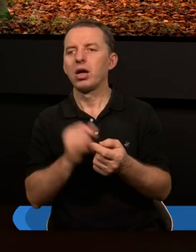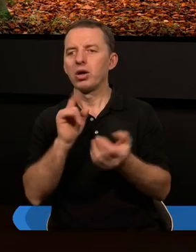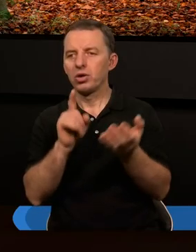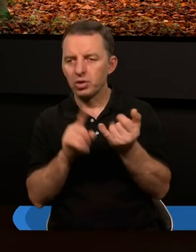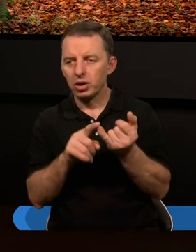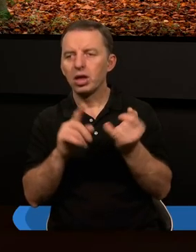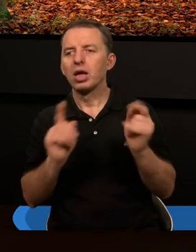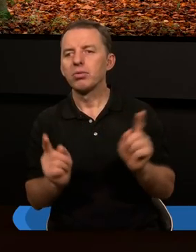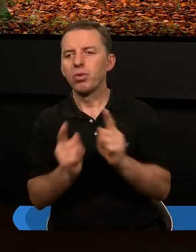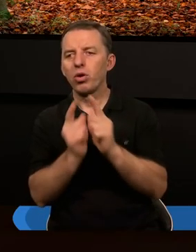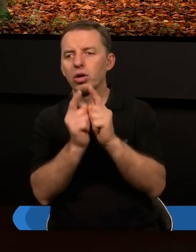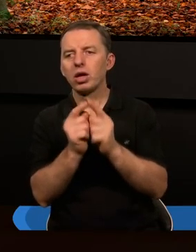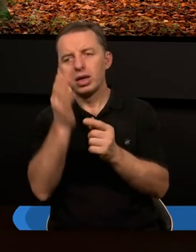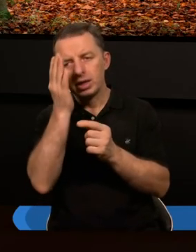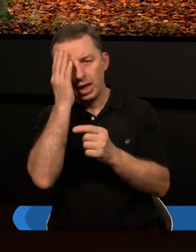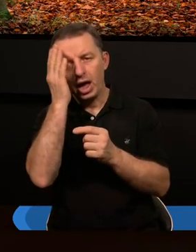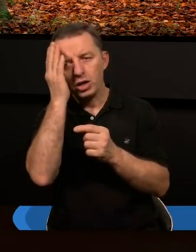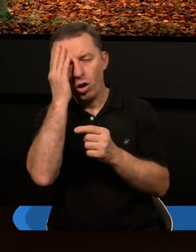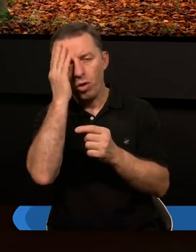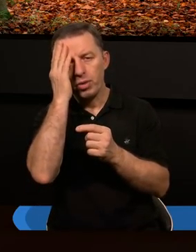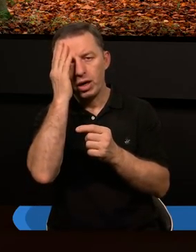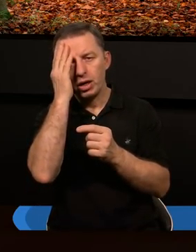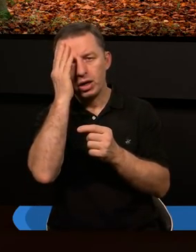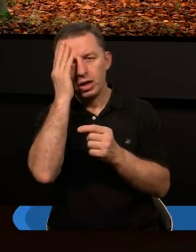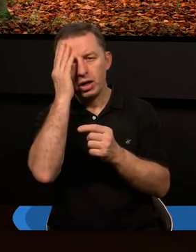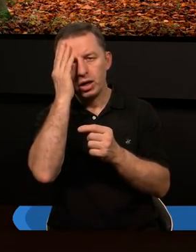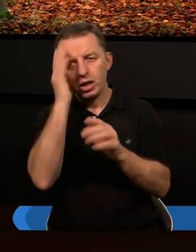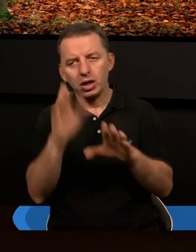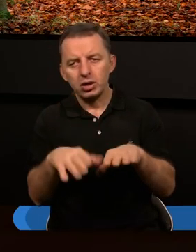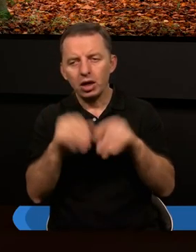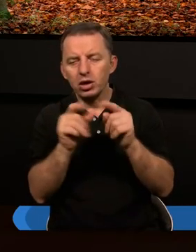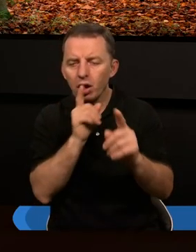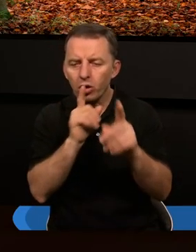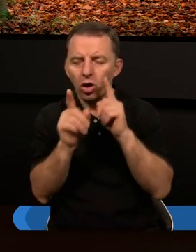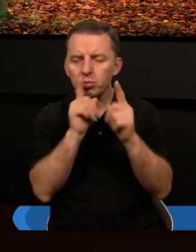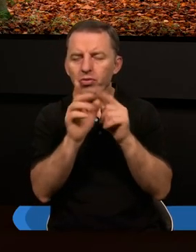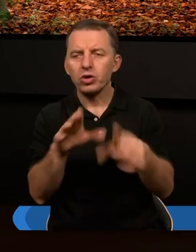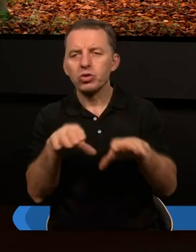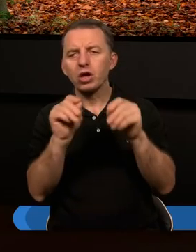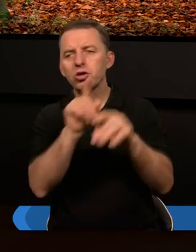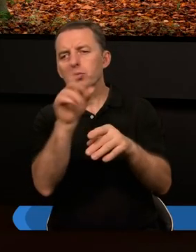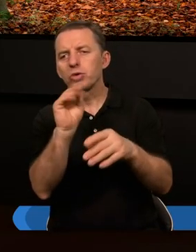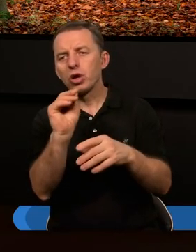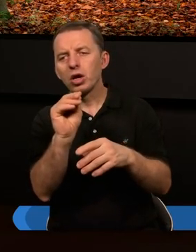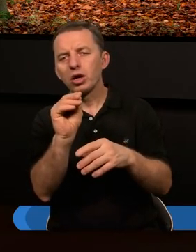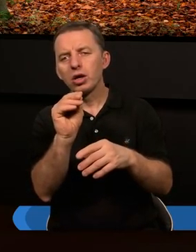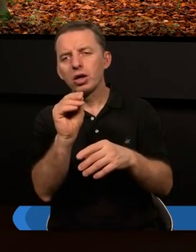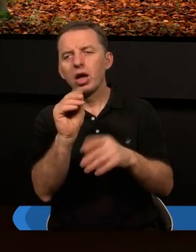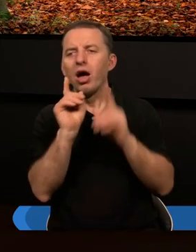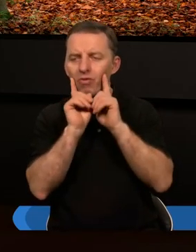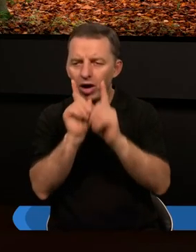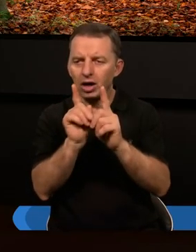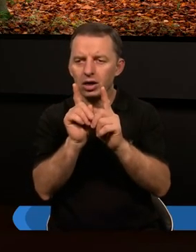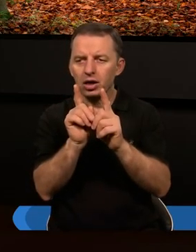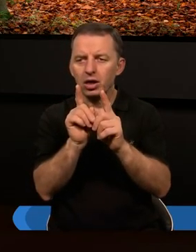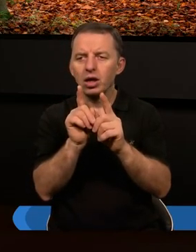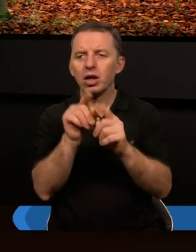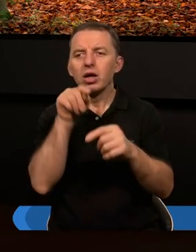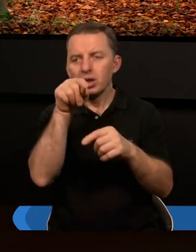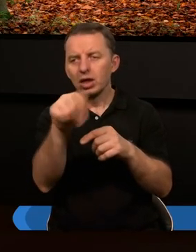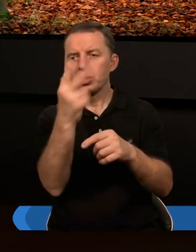I spotkałam znajomych i zaczynam rozmawiać o tym, że faktycznie z tych